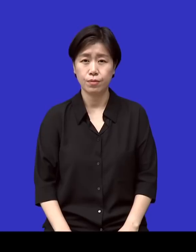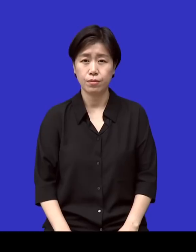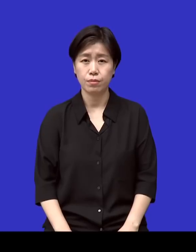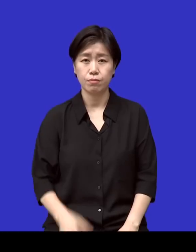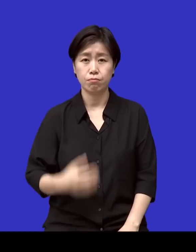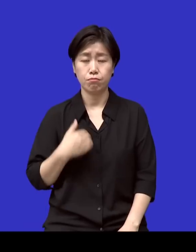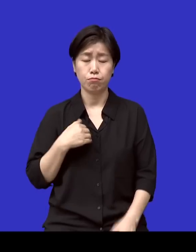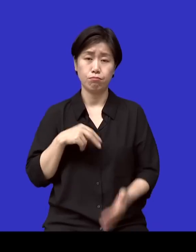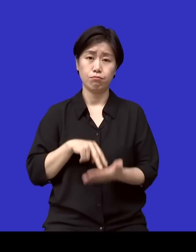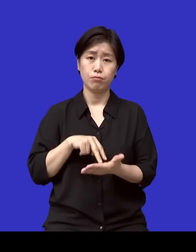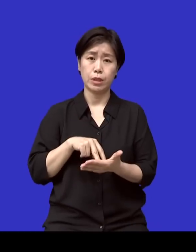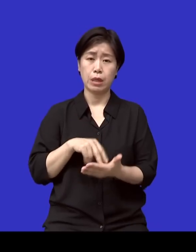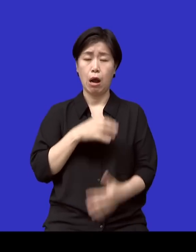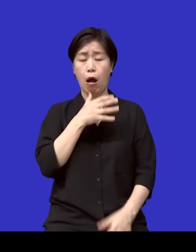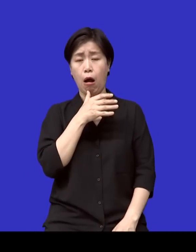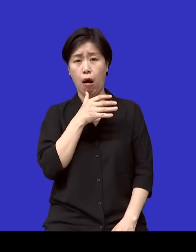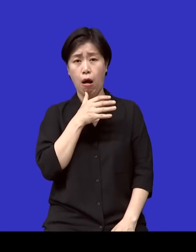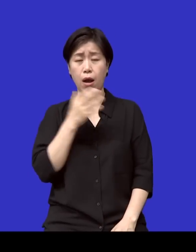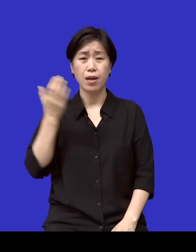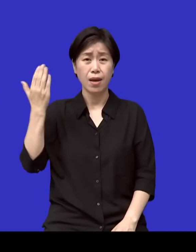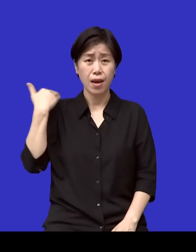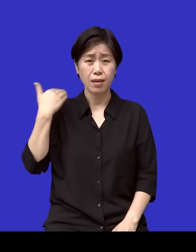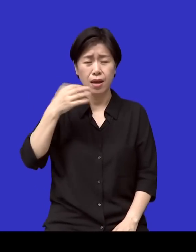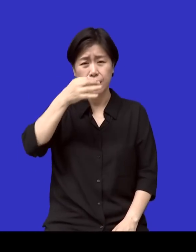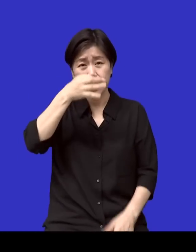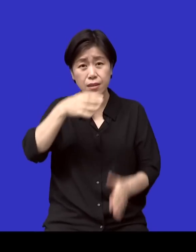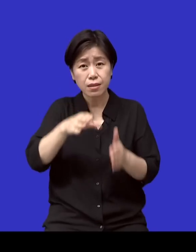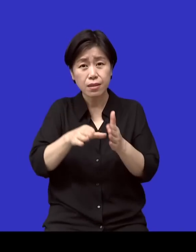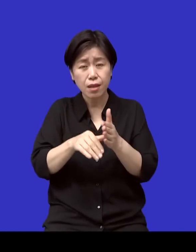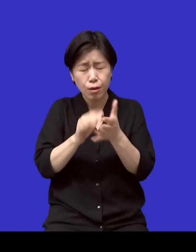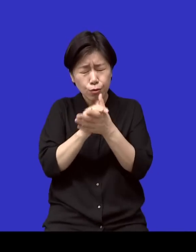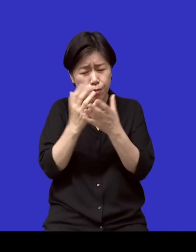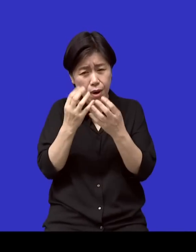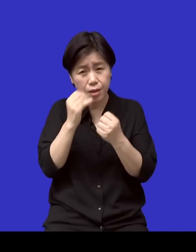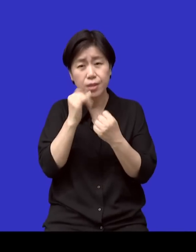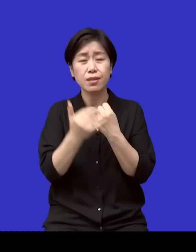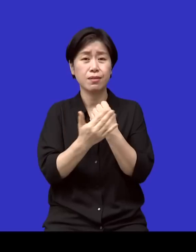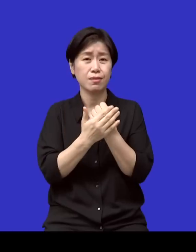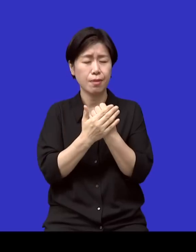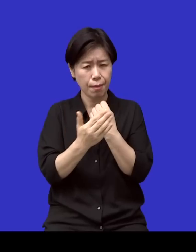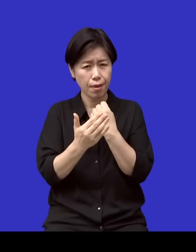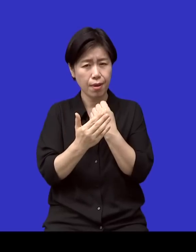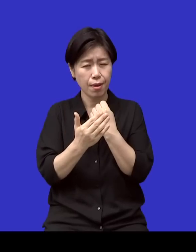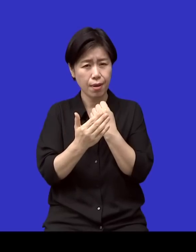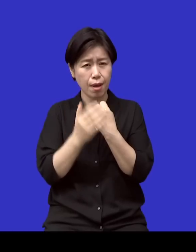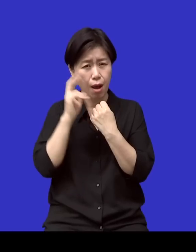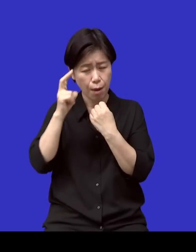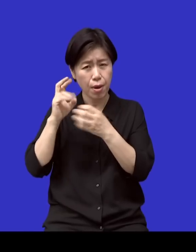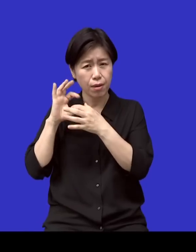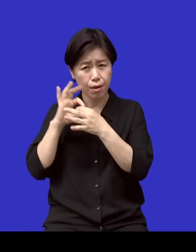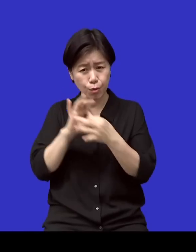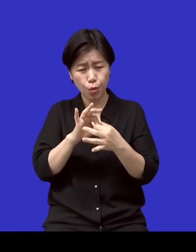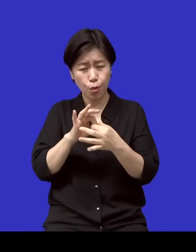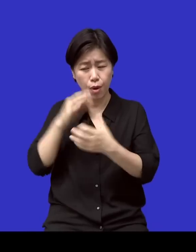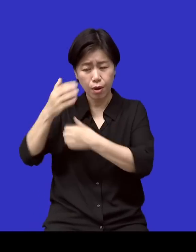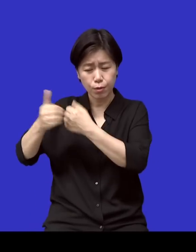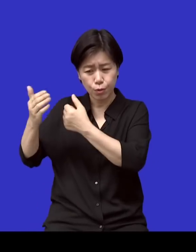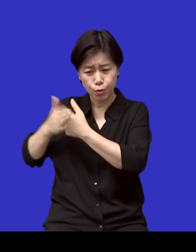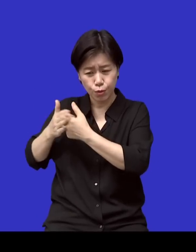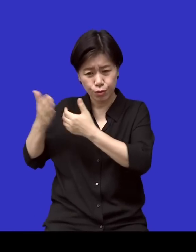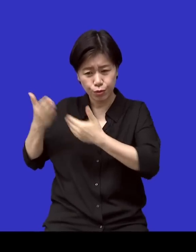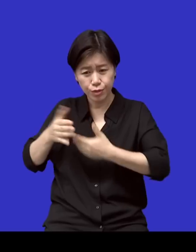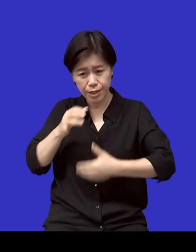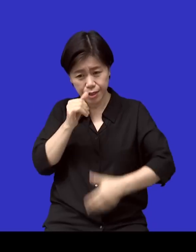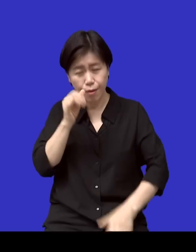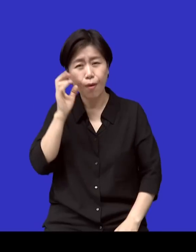이게 그때 기도를 많이 해서 그러나? 이런 생각도 들더라고요. 왜냐면 좀 힘들 때 맞아. 기도 많이 하게 되거든요.